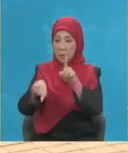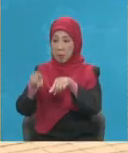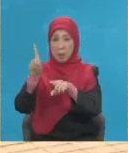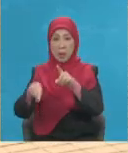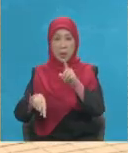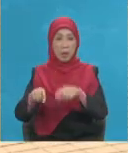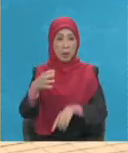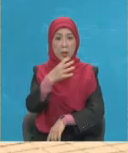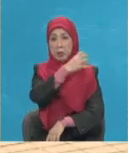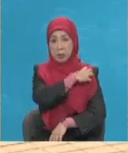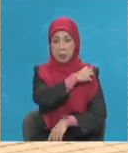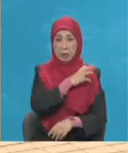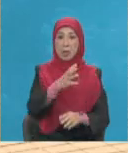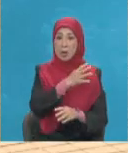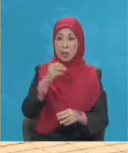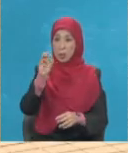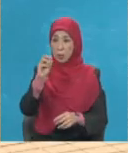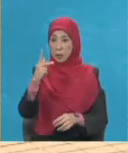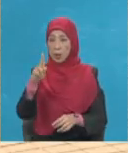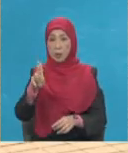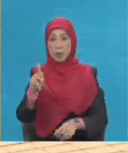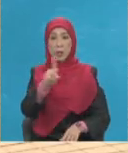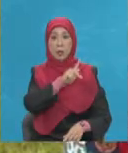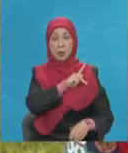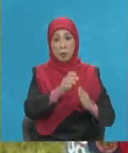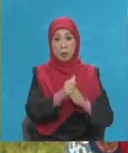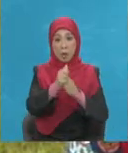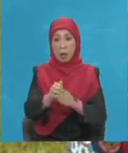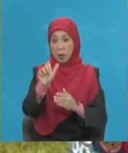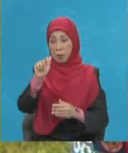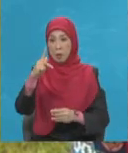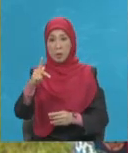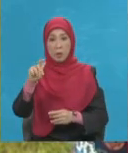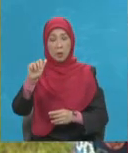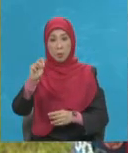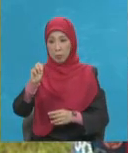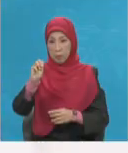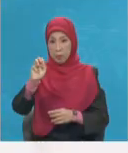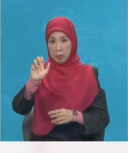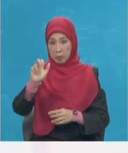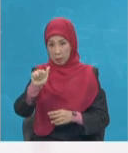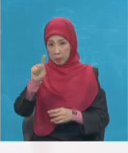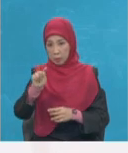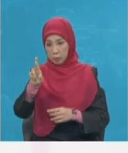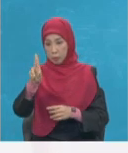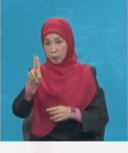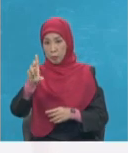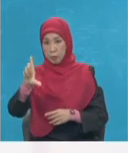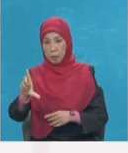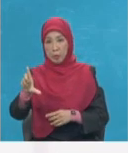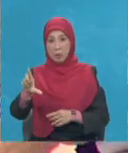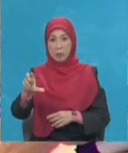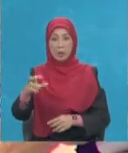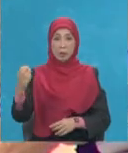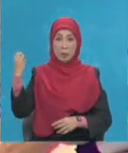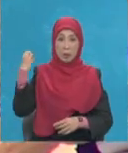latar belakang termasuk OKU diketuai oleh Awangku Muhammad Nazirul Mubin dan Pengiran Haji Abdul Rahman, pegawai